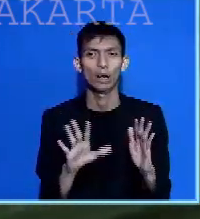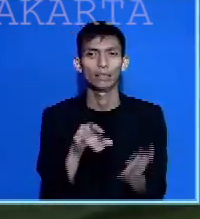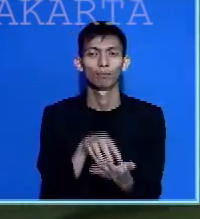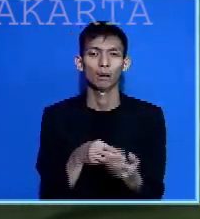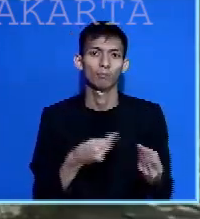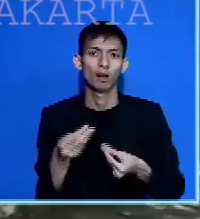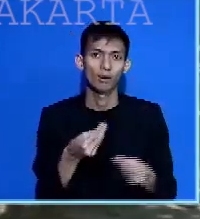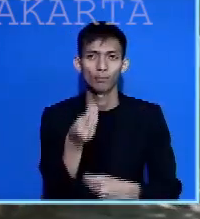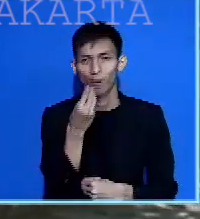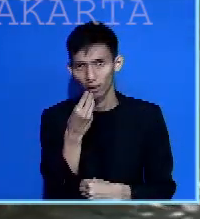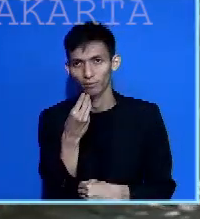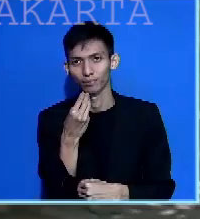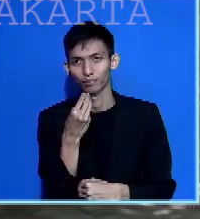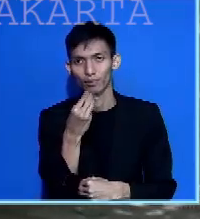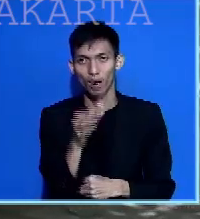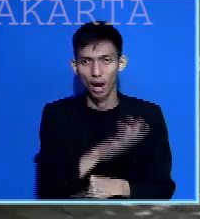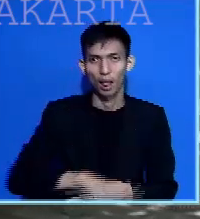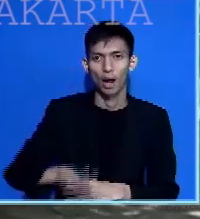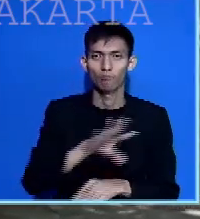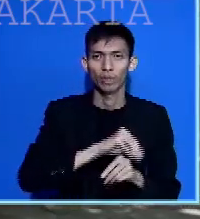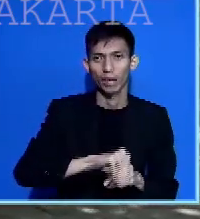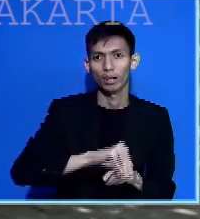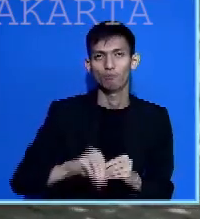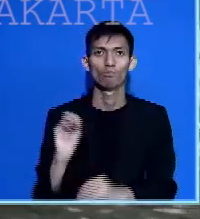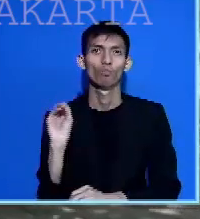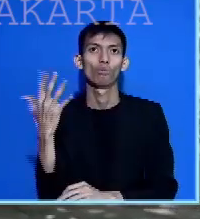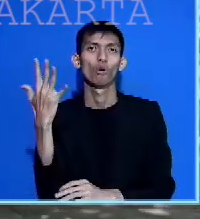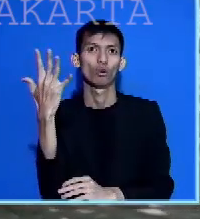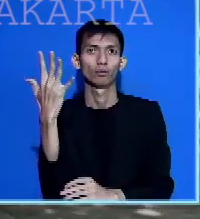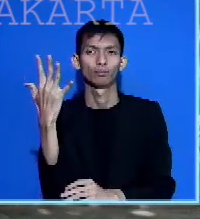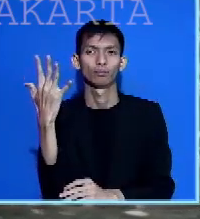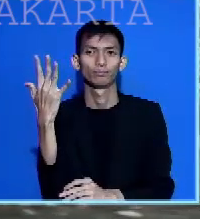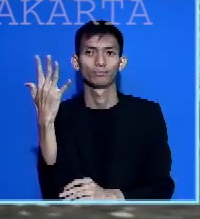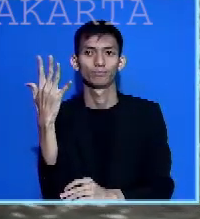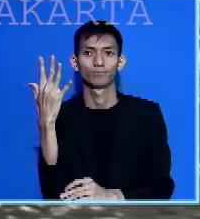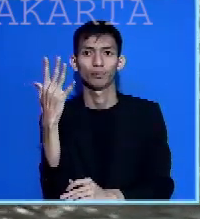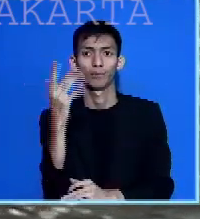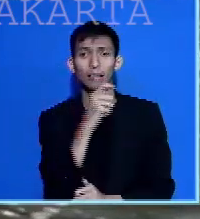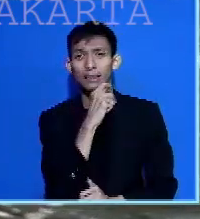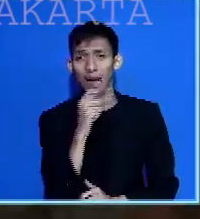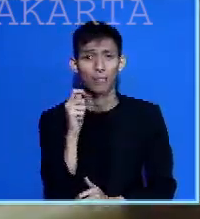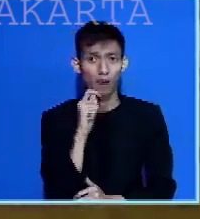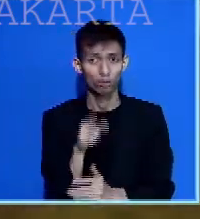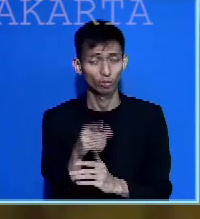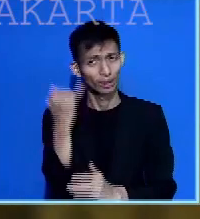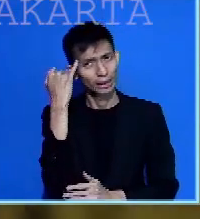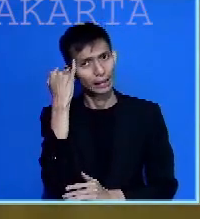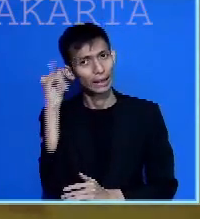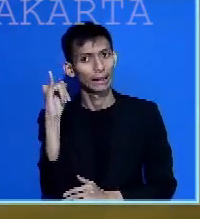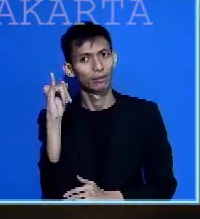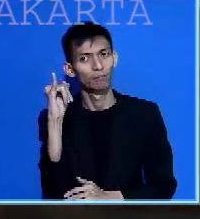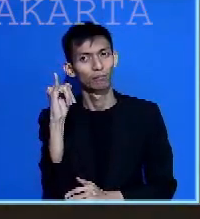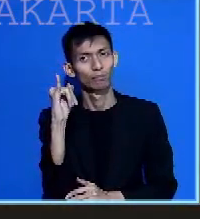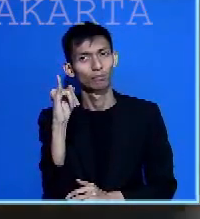Halamannya juga ditanam dengan pohon-pohon lokal yang rindang. Setelah itu, tak berapa lama, muncul ide dari sang pemilik untuk